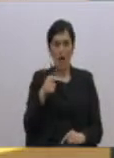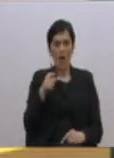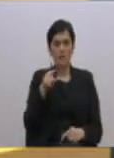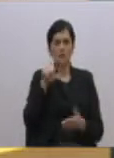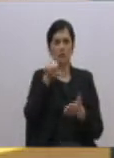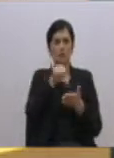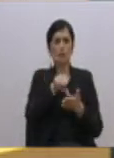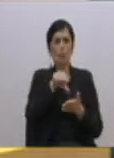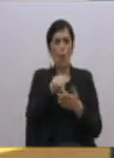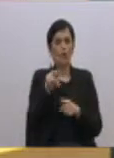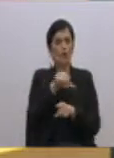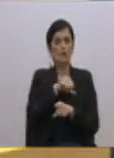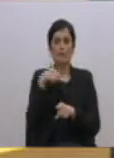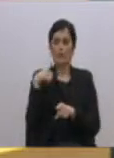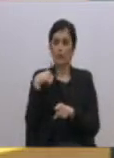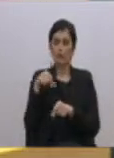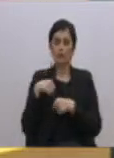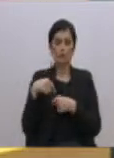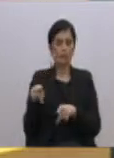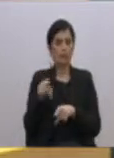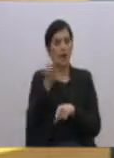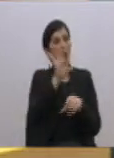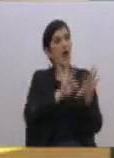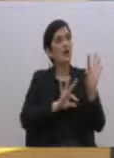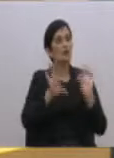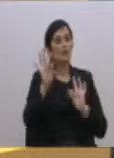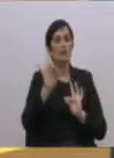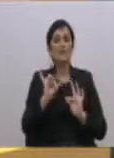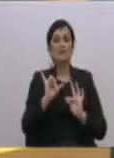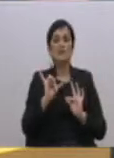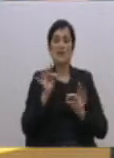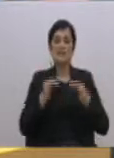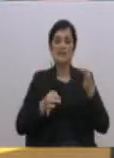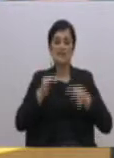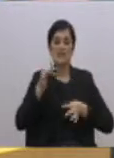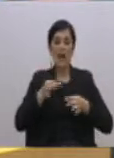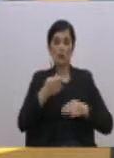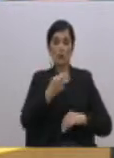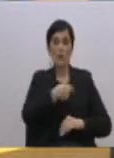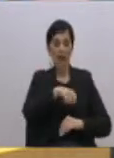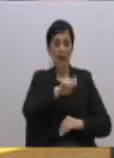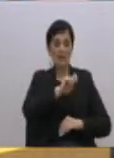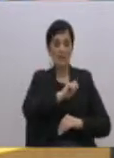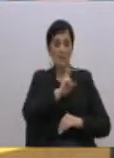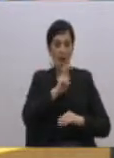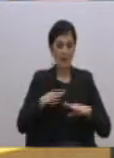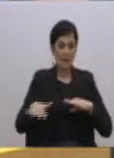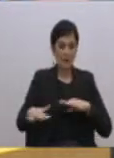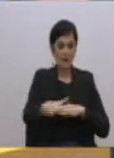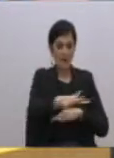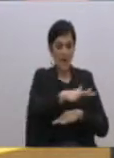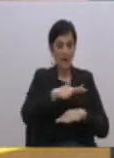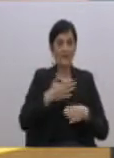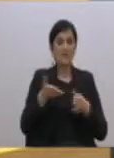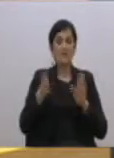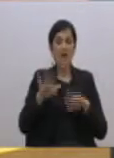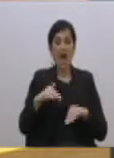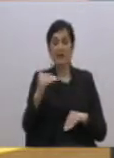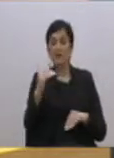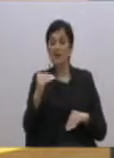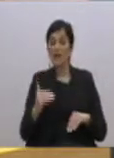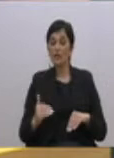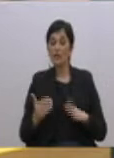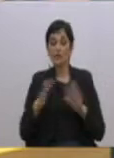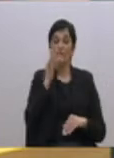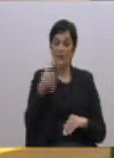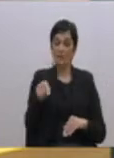mosreba, titoni, ceven, mistuis, sasurvel, adgils, sasamartuie, și mteli espanetis, maștabit. Dar n-ar ce nebi? Dar n-ar ce